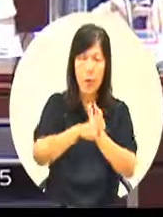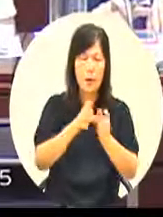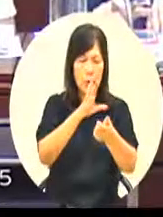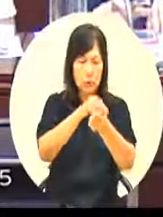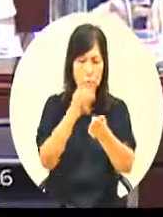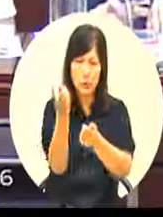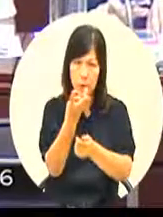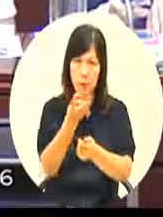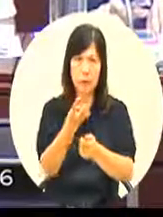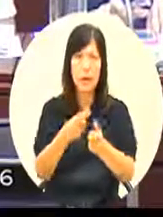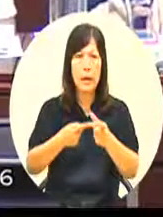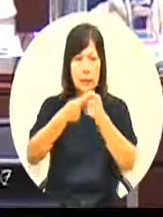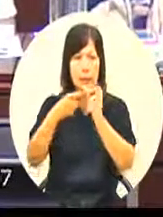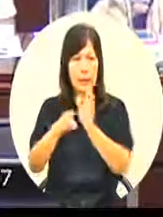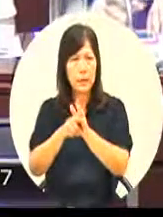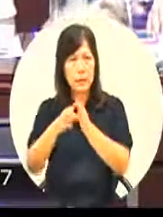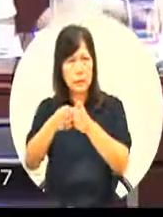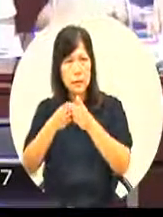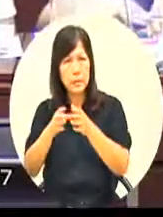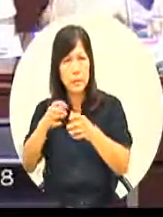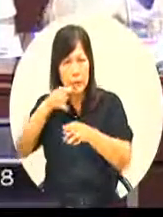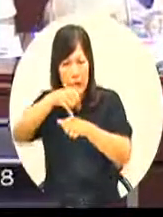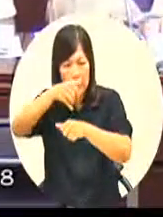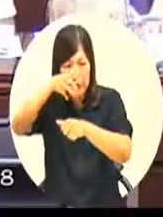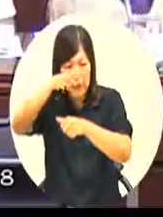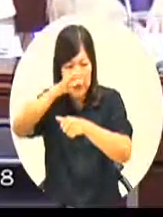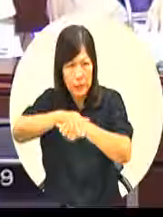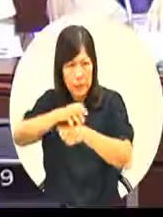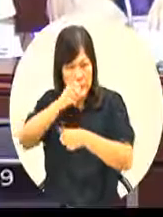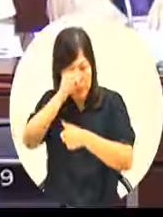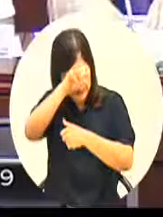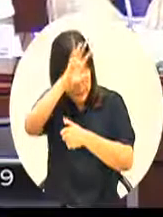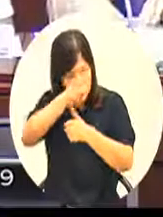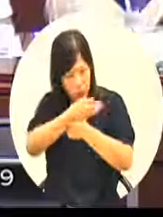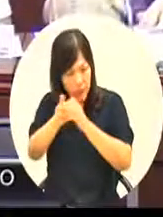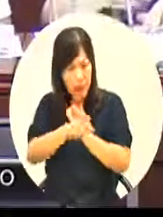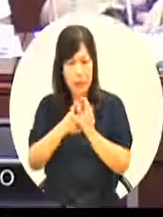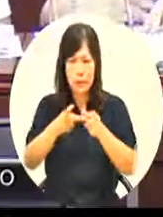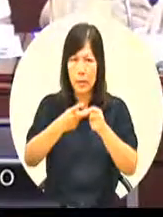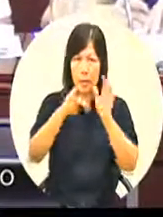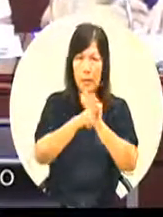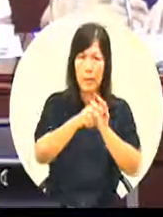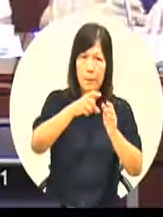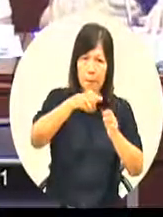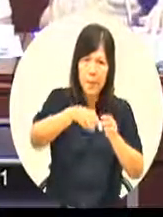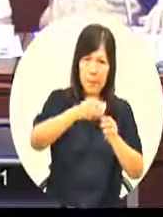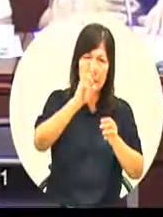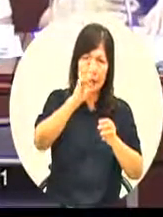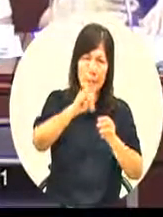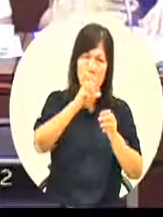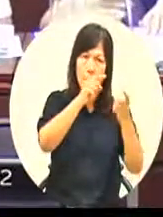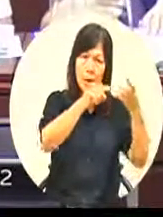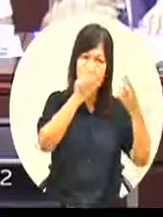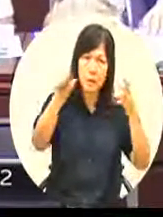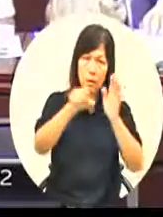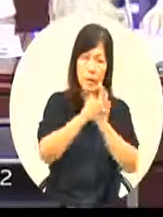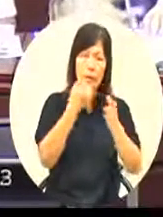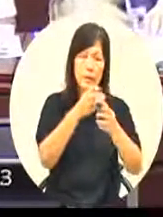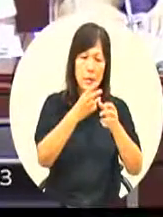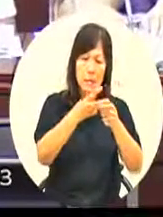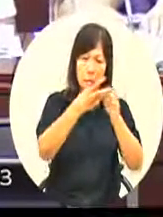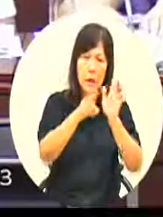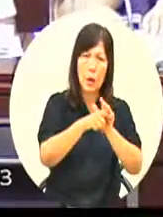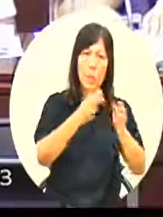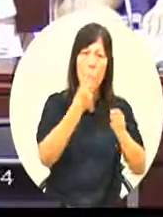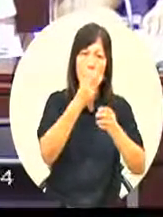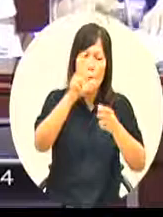情，第一个事情叫做登革热。第二个事情叫 PM2.5， 第三个叫做天然灾害，这三个部分我们都把它